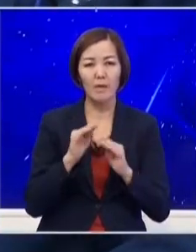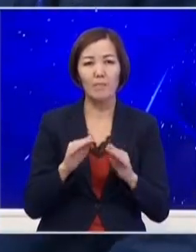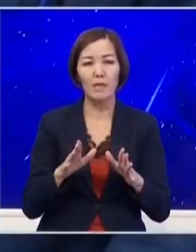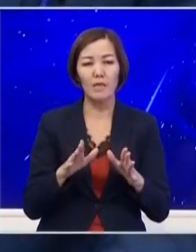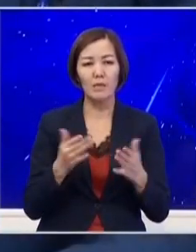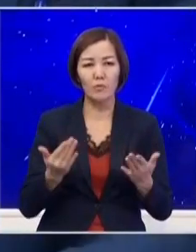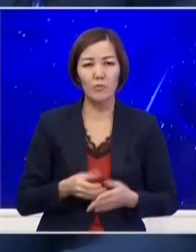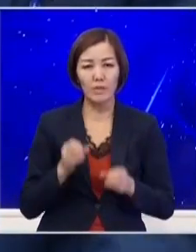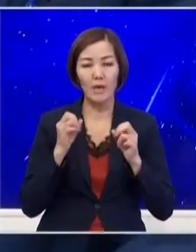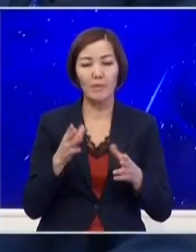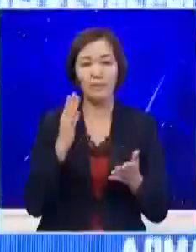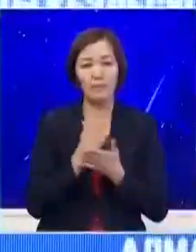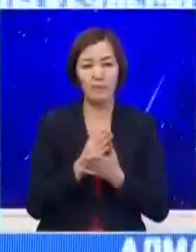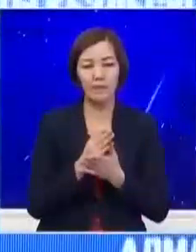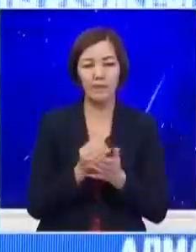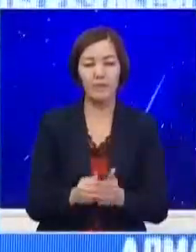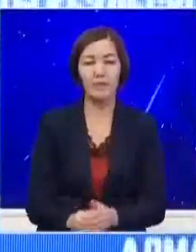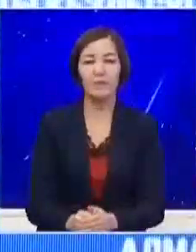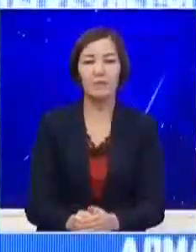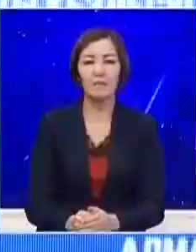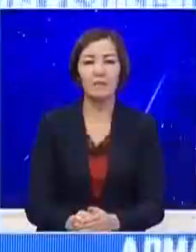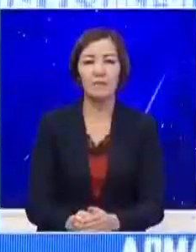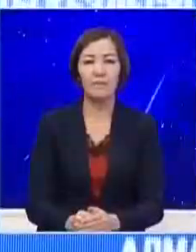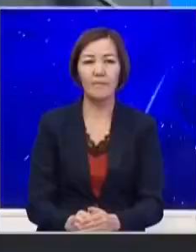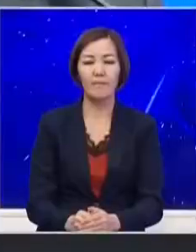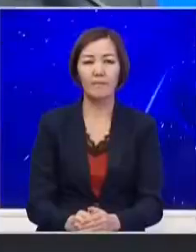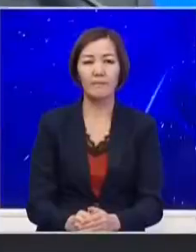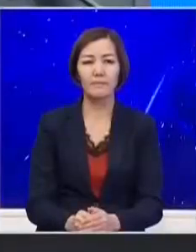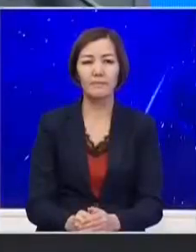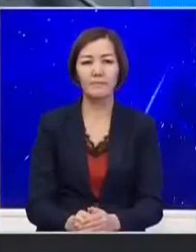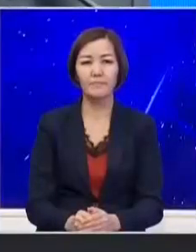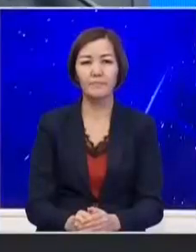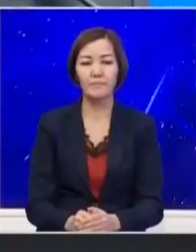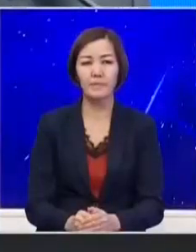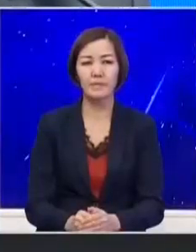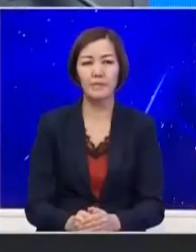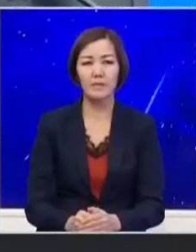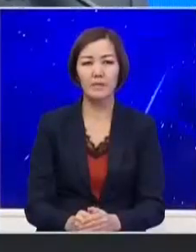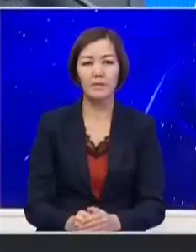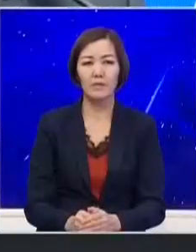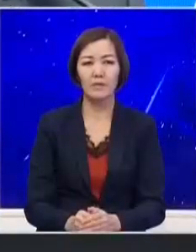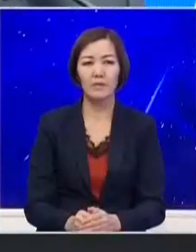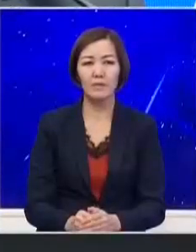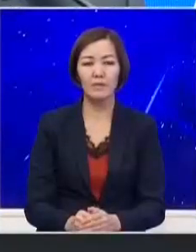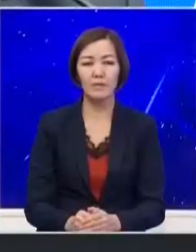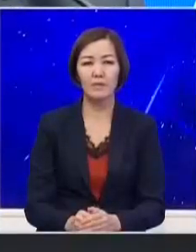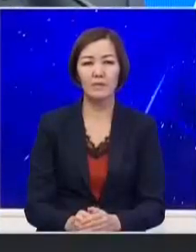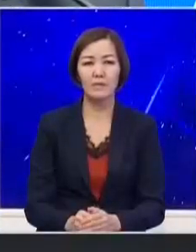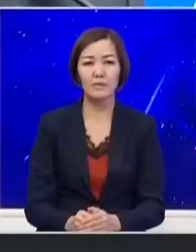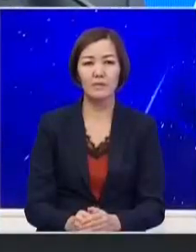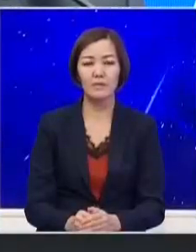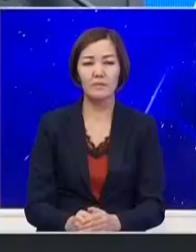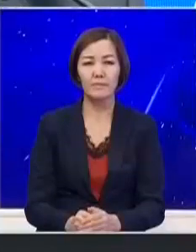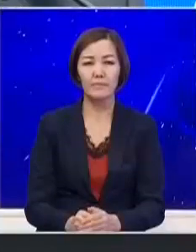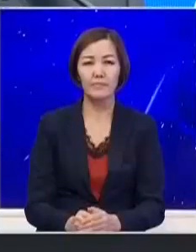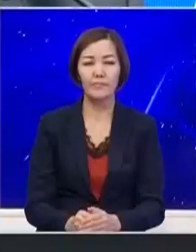өміріне қауіп төніп тұр, дейді Венера Темирова. Деньги выделить на ФСД, потом уже его принять, дальше уже выделять деньги